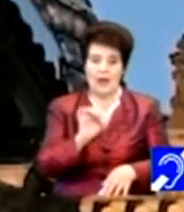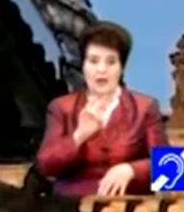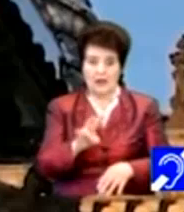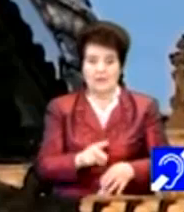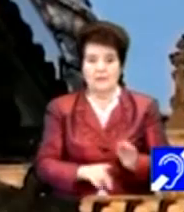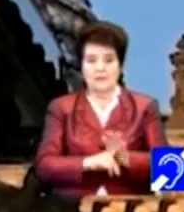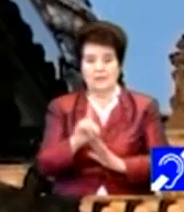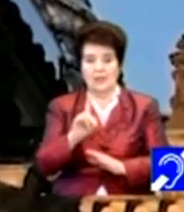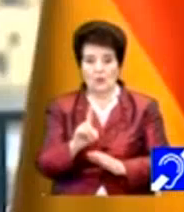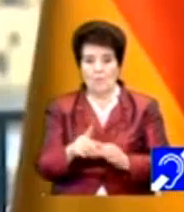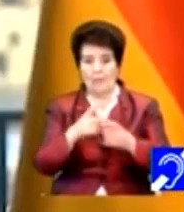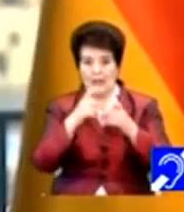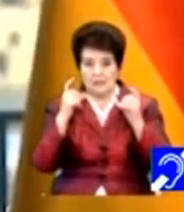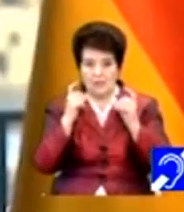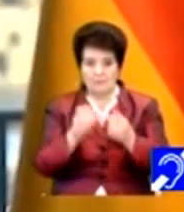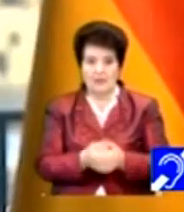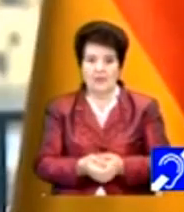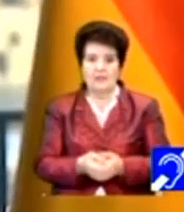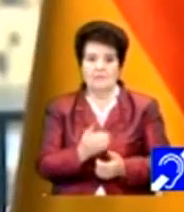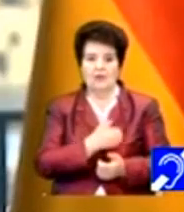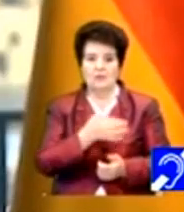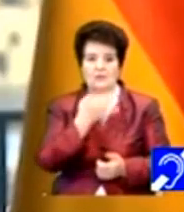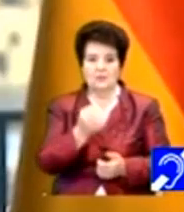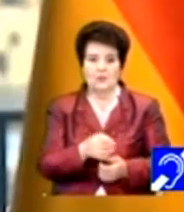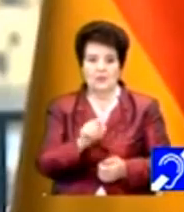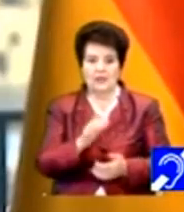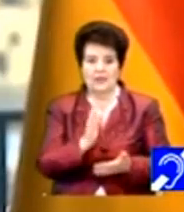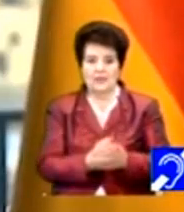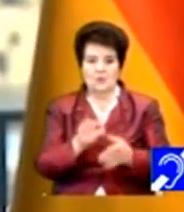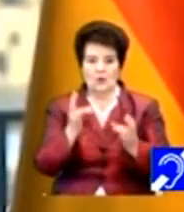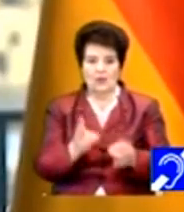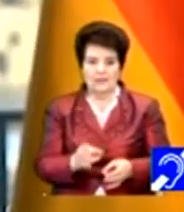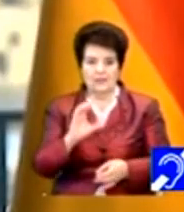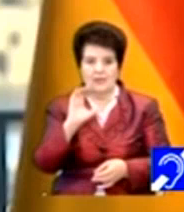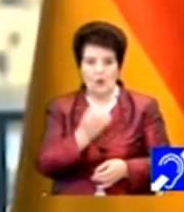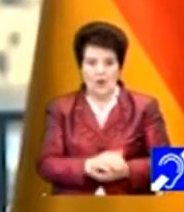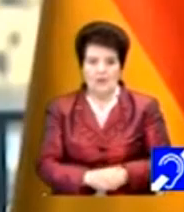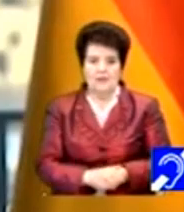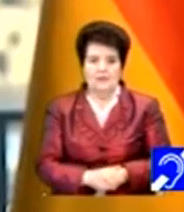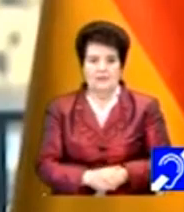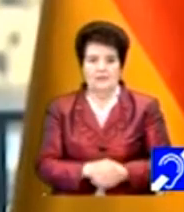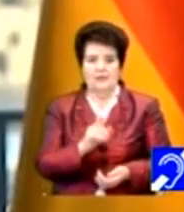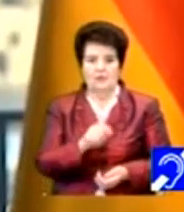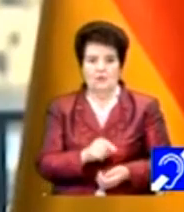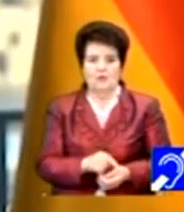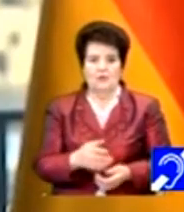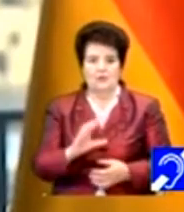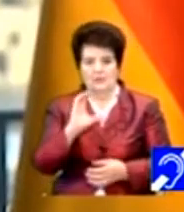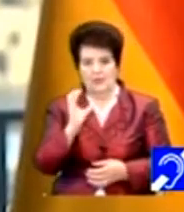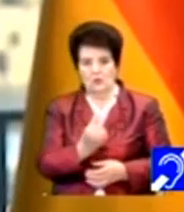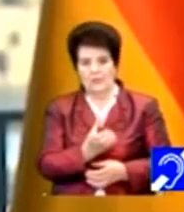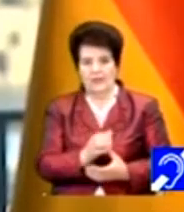startul pandemiei. Deswegen lassen Sie mich sagen, es ist ernst. Nehmen Sie es auch